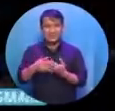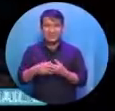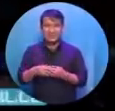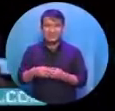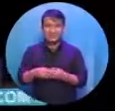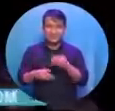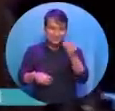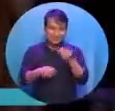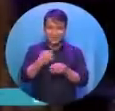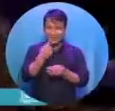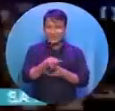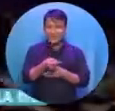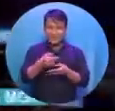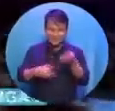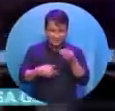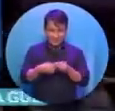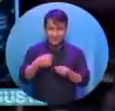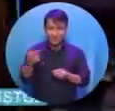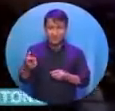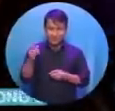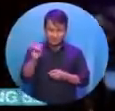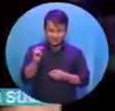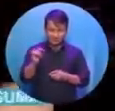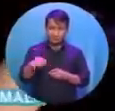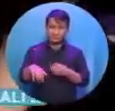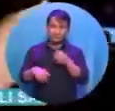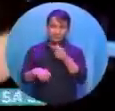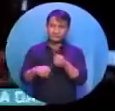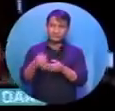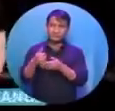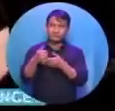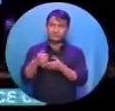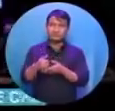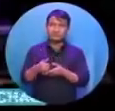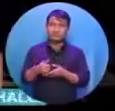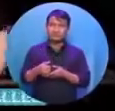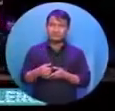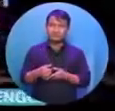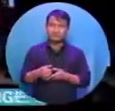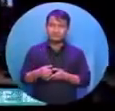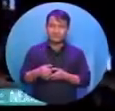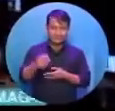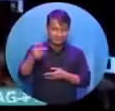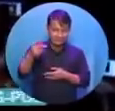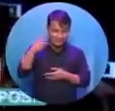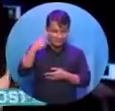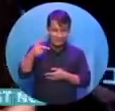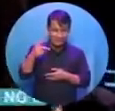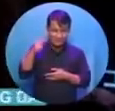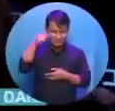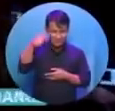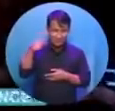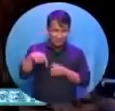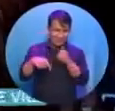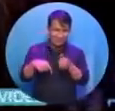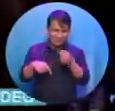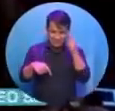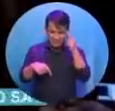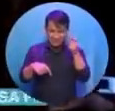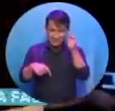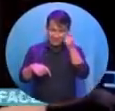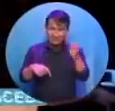Yan ang sabi niya. At dito naman sa ating YouTube, aba, may nakita ko sa kanina, sabi, aba, kidlat-kidlat ka dyan. Nakidlat ang katuloy ni